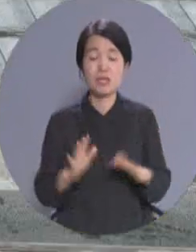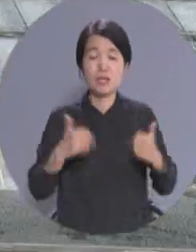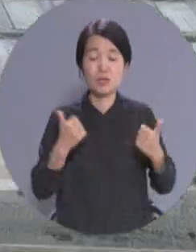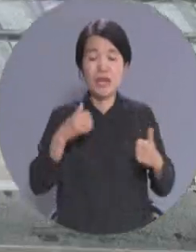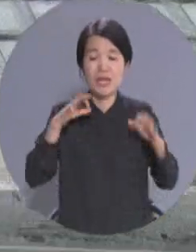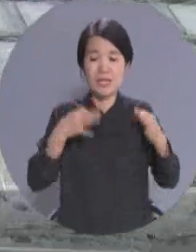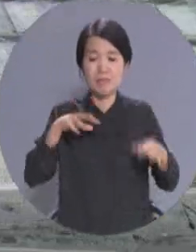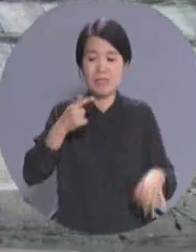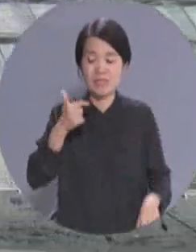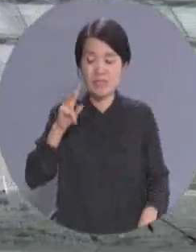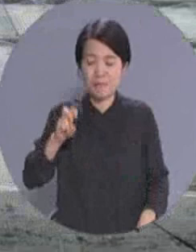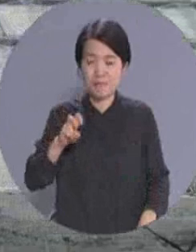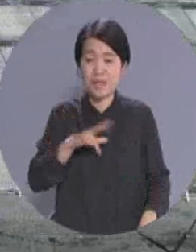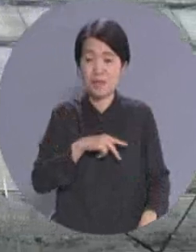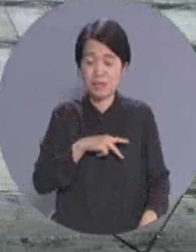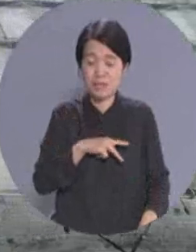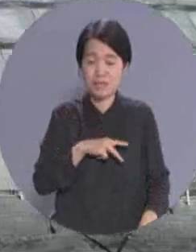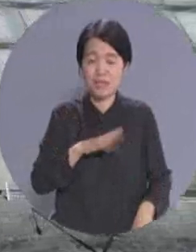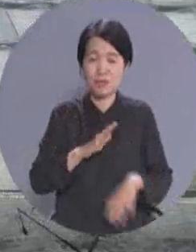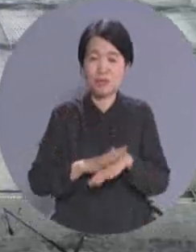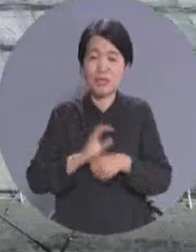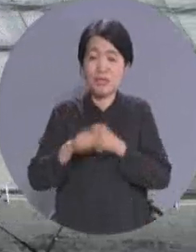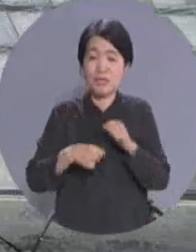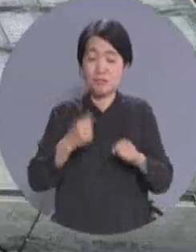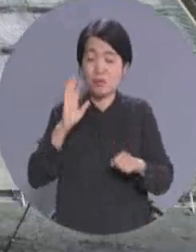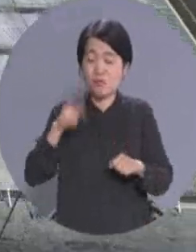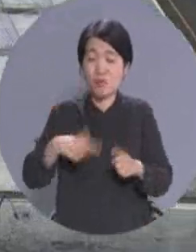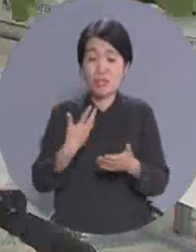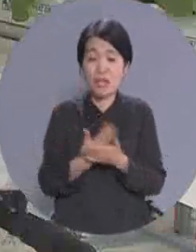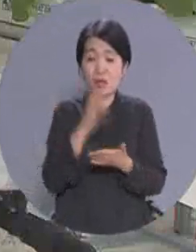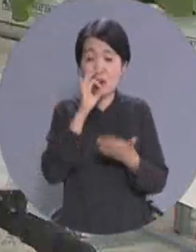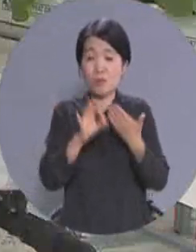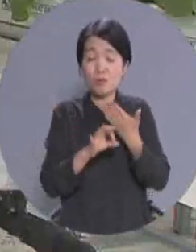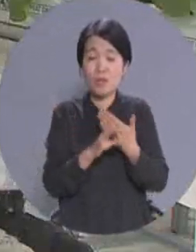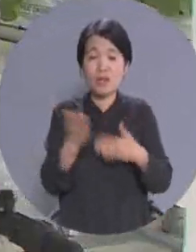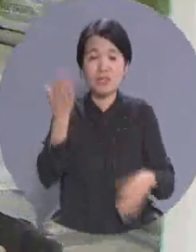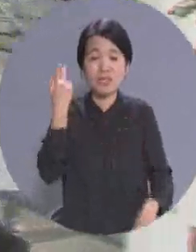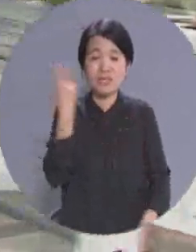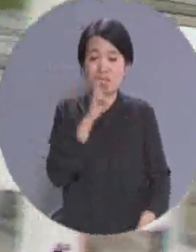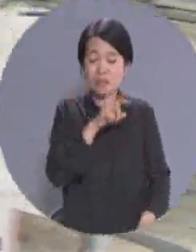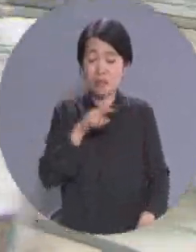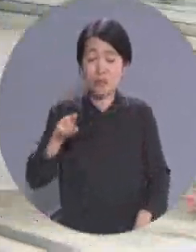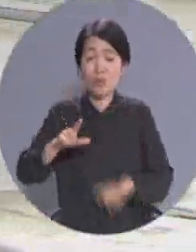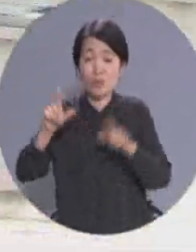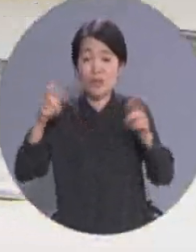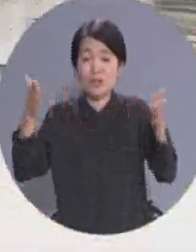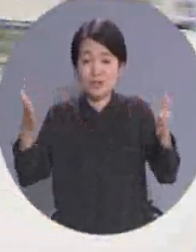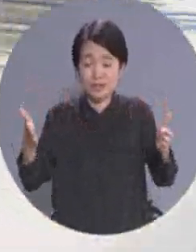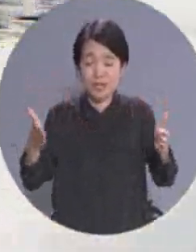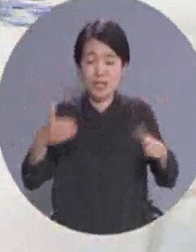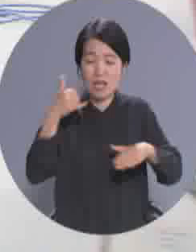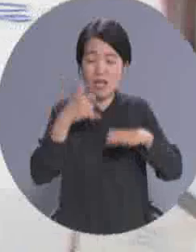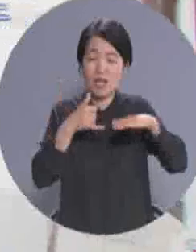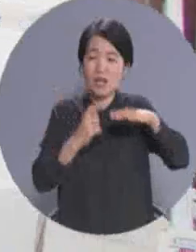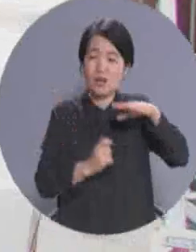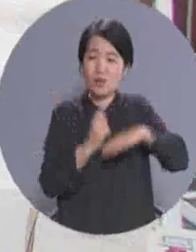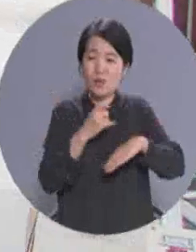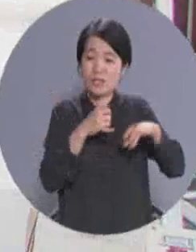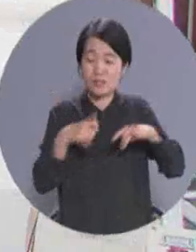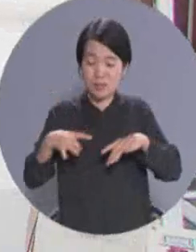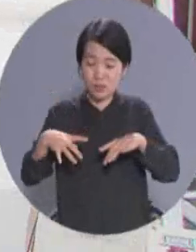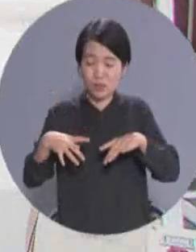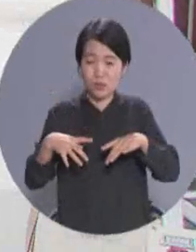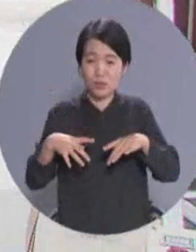김승남 의원이 공개한 농림 축산식품부 자료에 따르면 지난 2020년부터 올해까지 고응 스마트팜 청년 창업